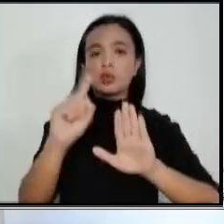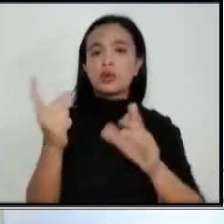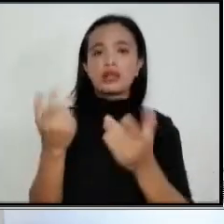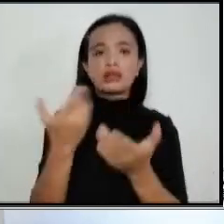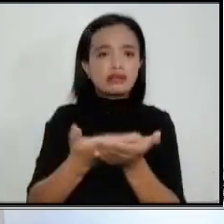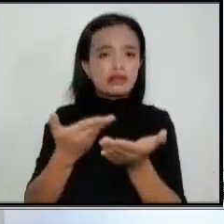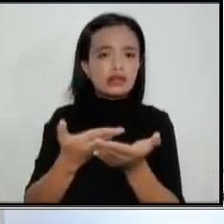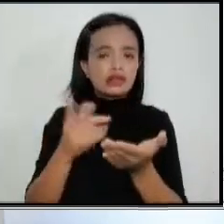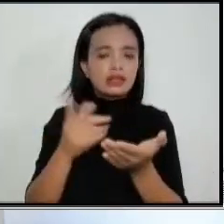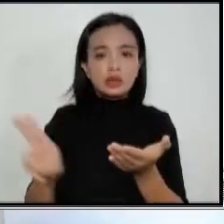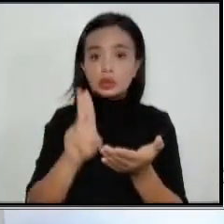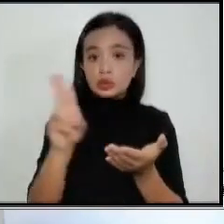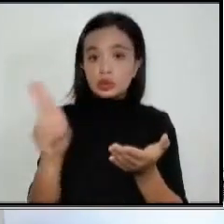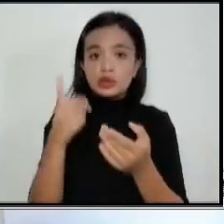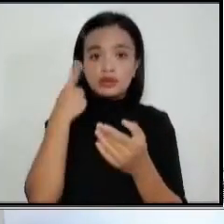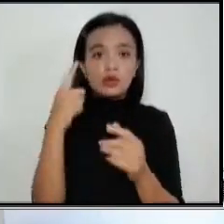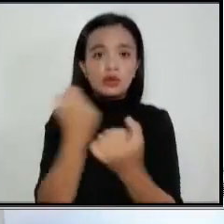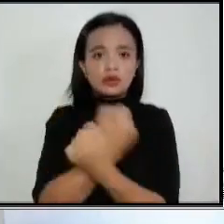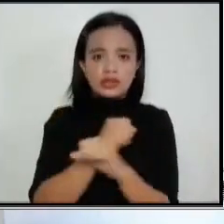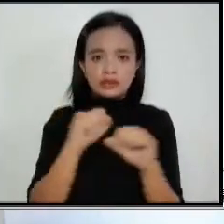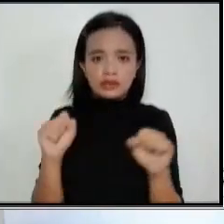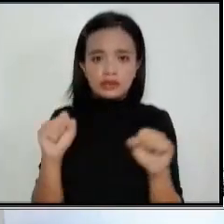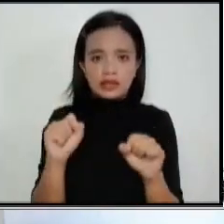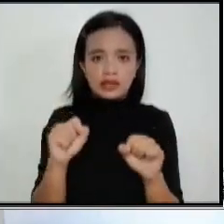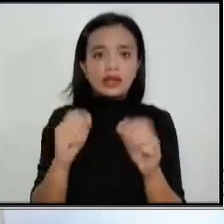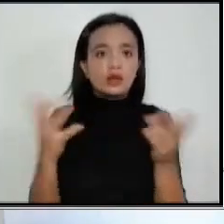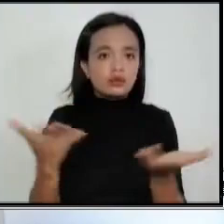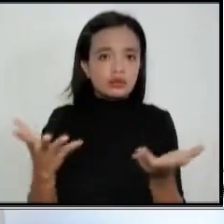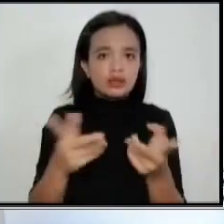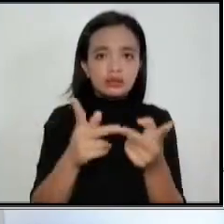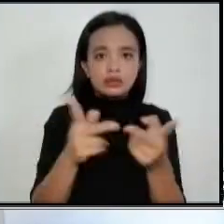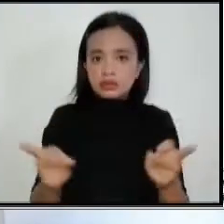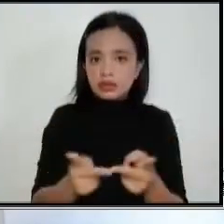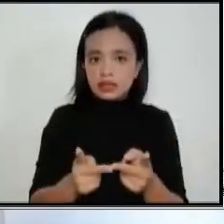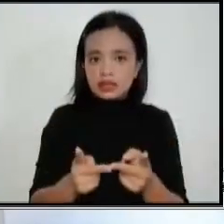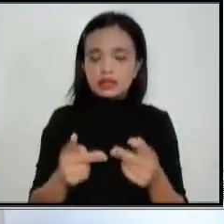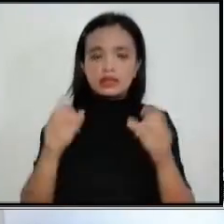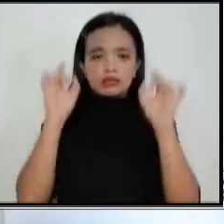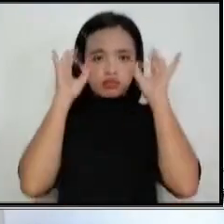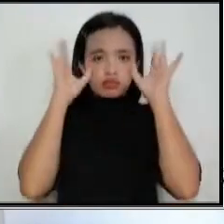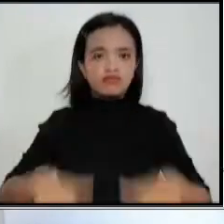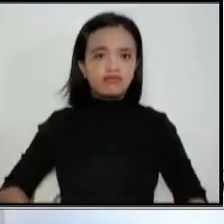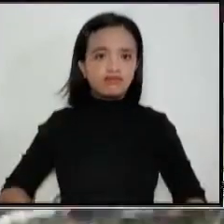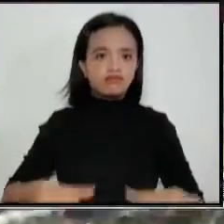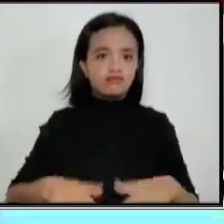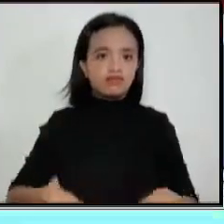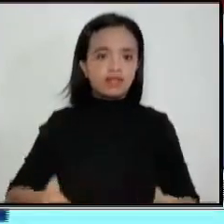rescue mission sa mga lugar na babahain o critical areas. Narito ang report.